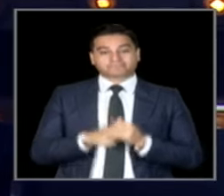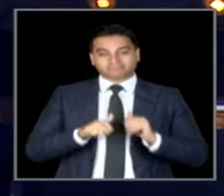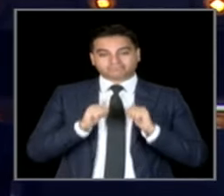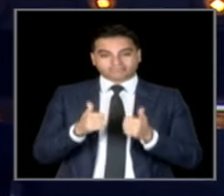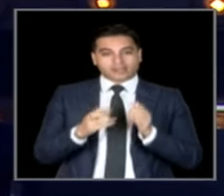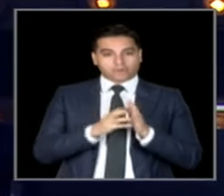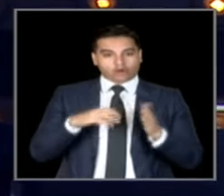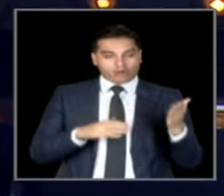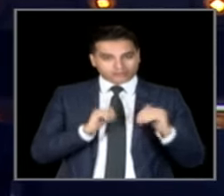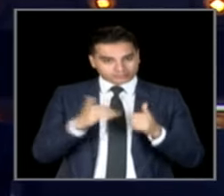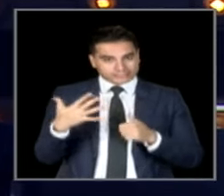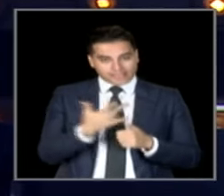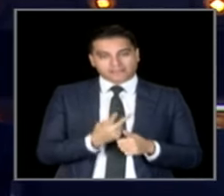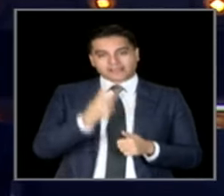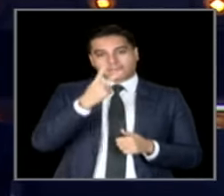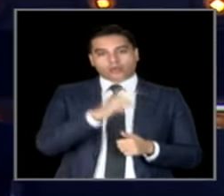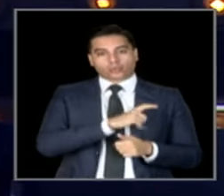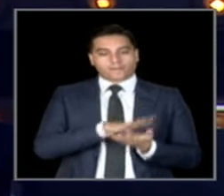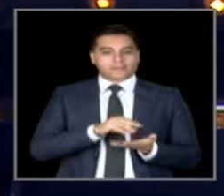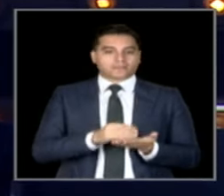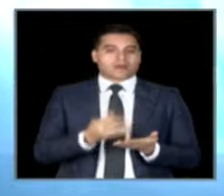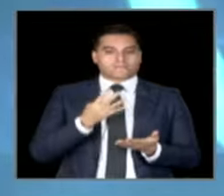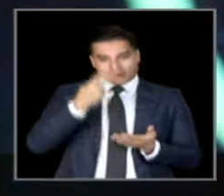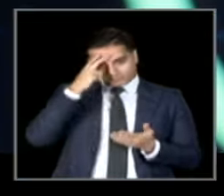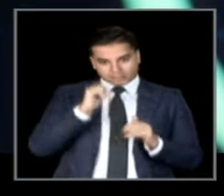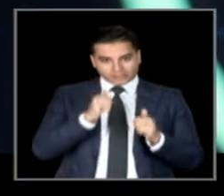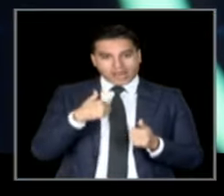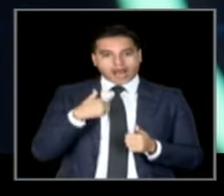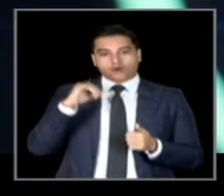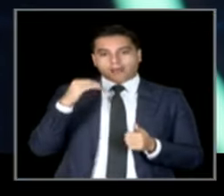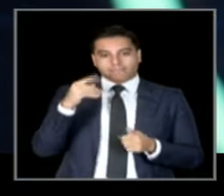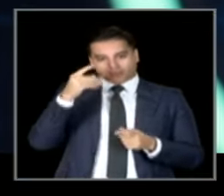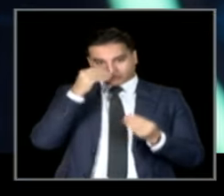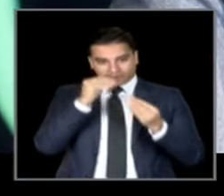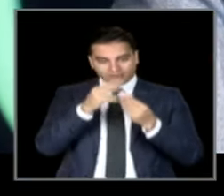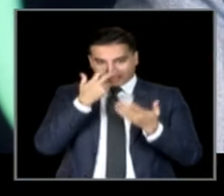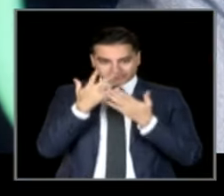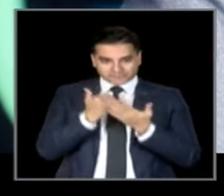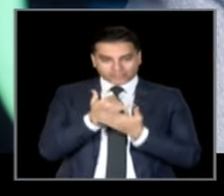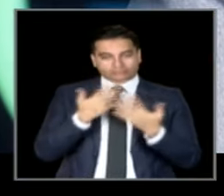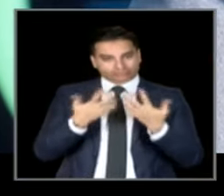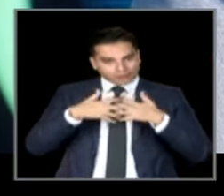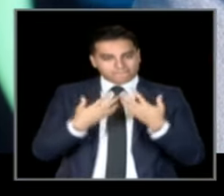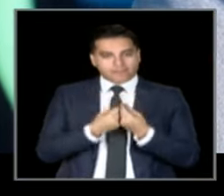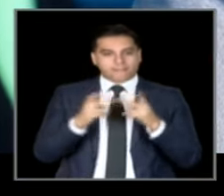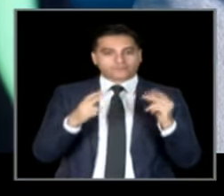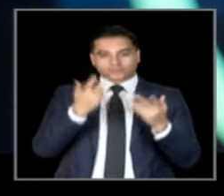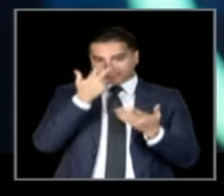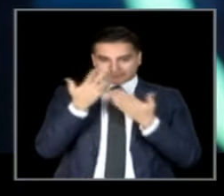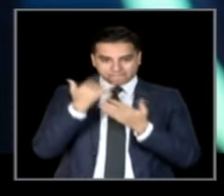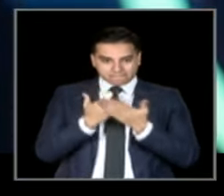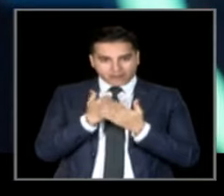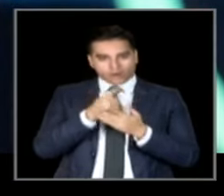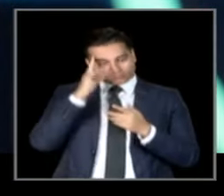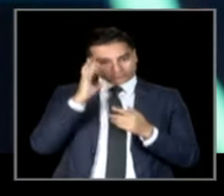هنمثل جامعة القاهرة في ماتش النهاردة 7 طلاب، هبتدي منهم 4. أنا ومحمد نعرف بعض من أيام المدرسة وشاركنا مع بعض في موسم مدارس قبل كده،